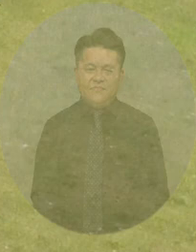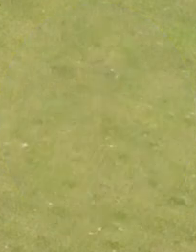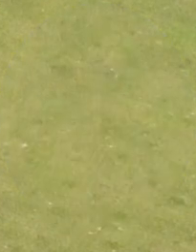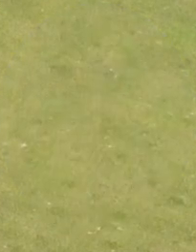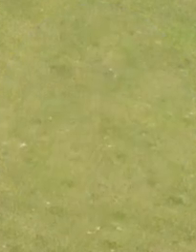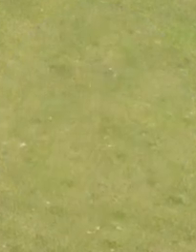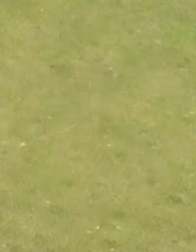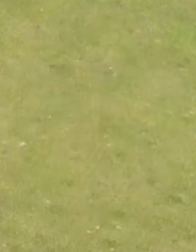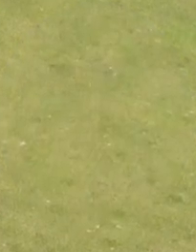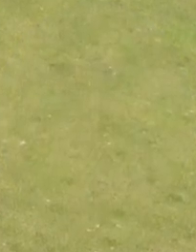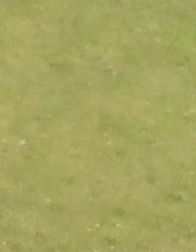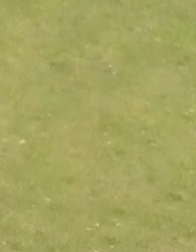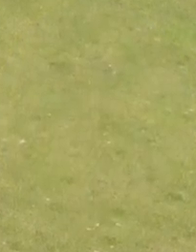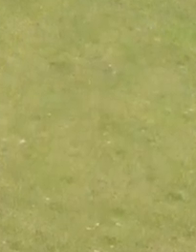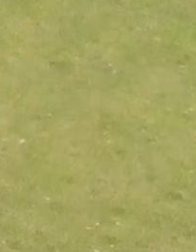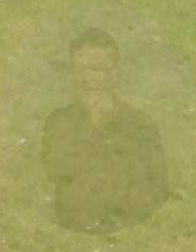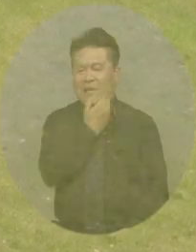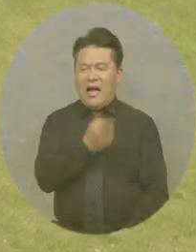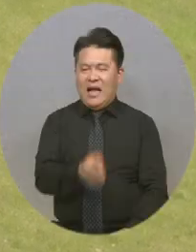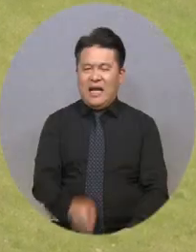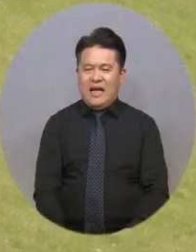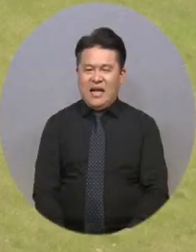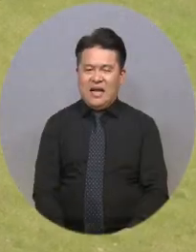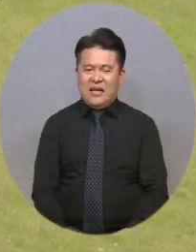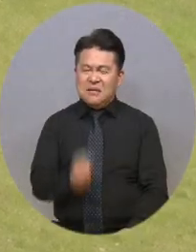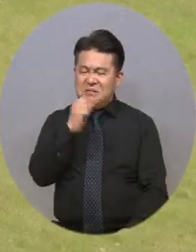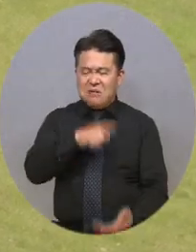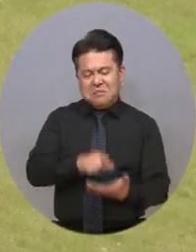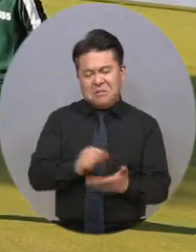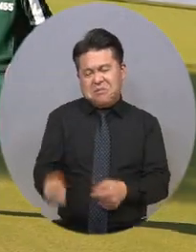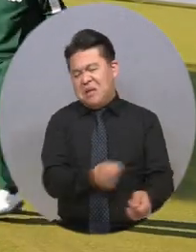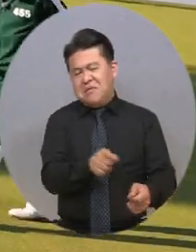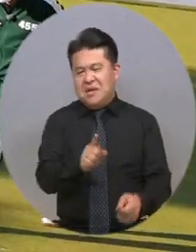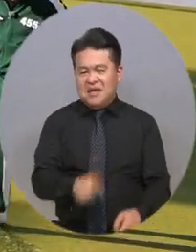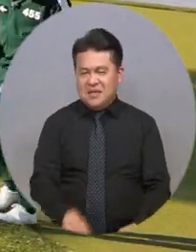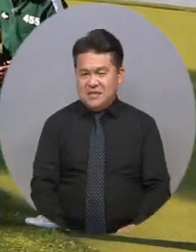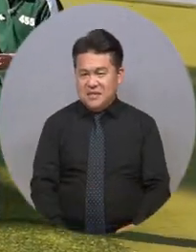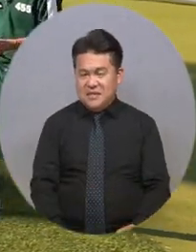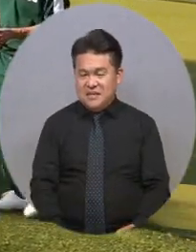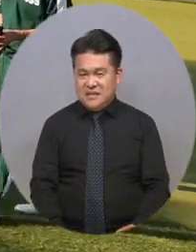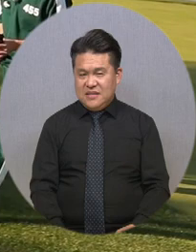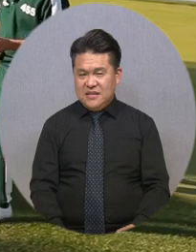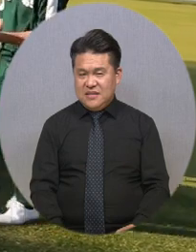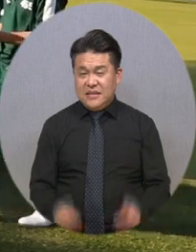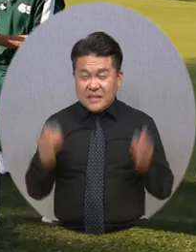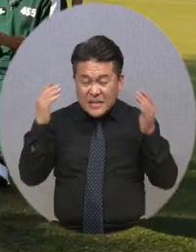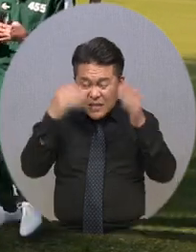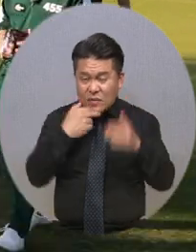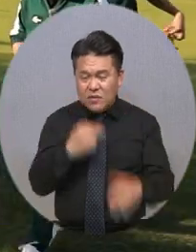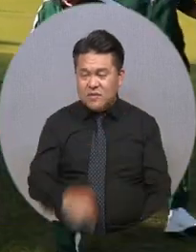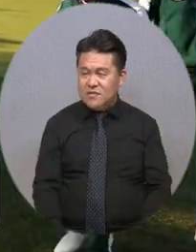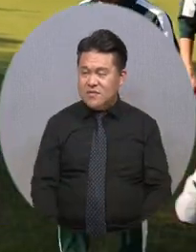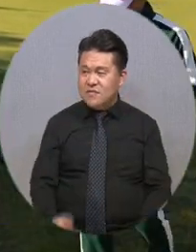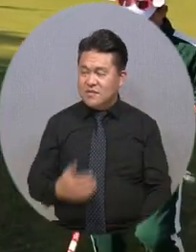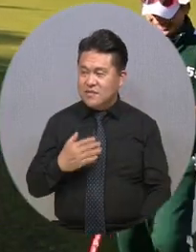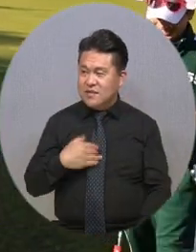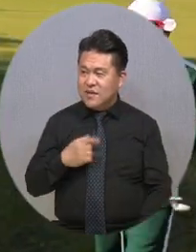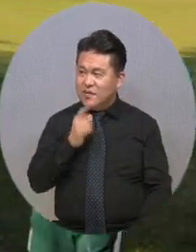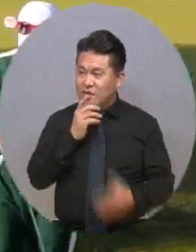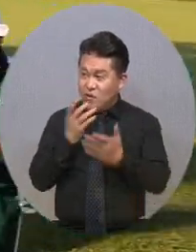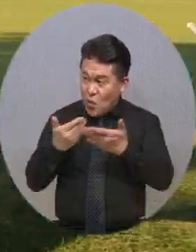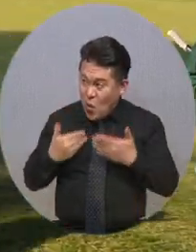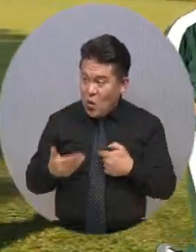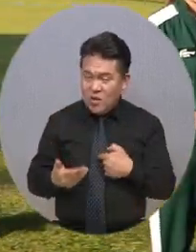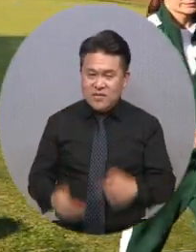바빠서. 아니, 너무 대충 치시는 것 같아. 거기. 나한테 양보하고 싶으시다. 역시